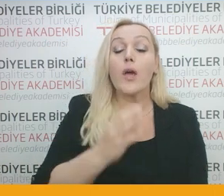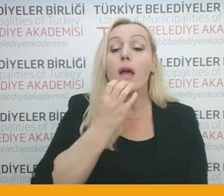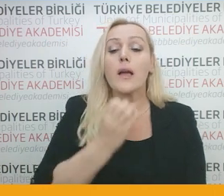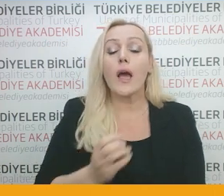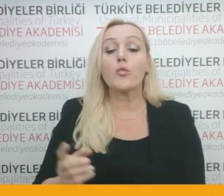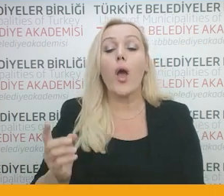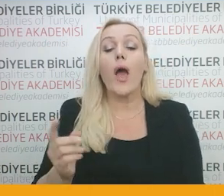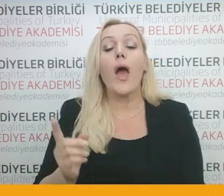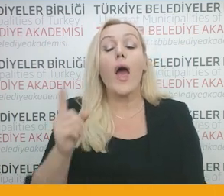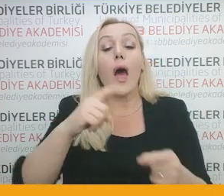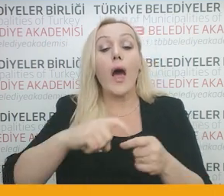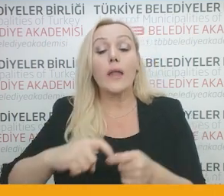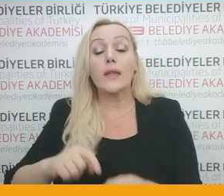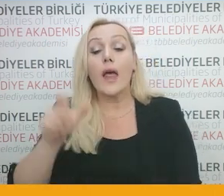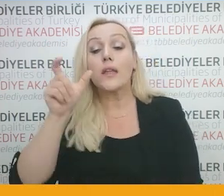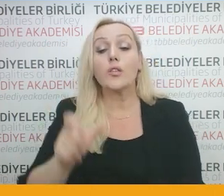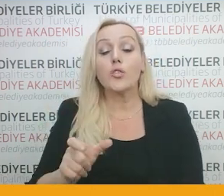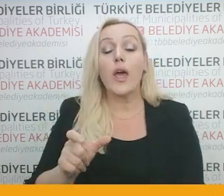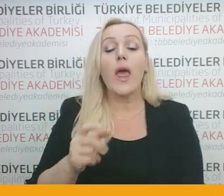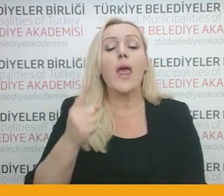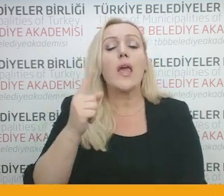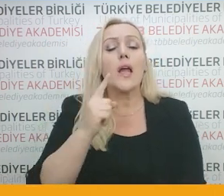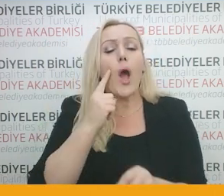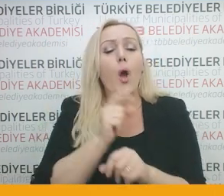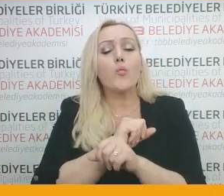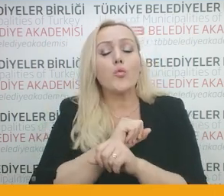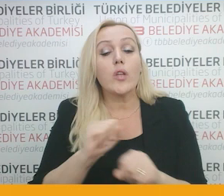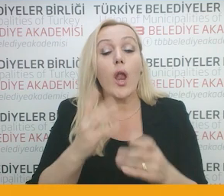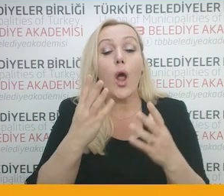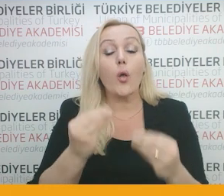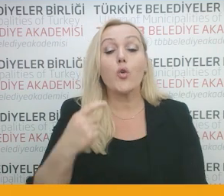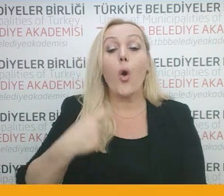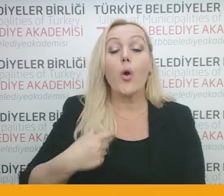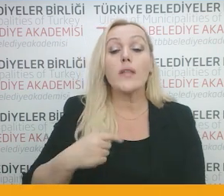ödenen zam ve tazminatların kamu zararı olarak tespit edilmesi. Bir özel kalem müdürü atanmış.